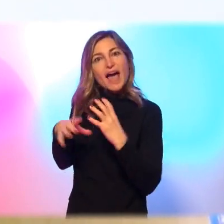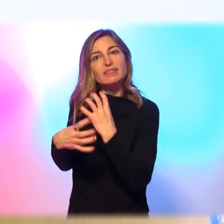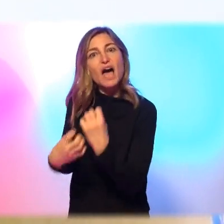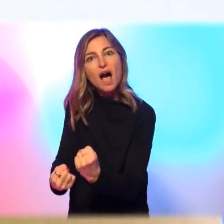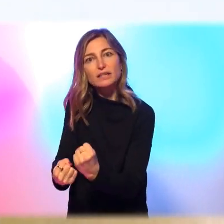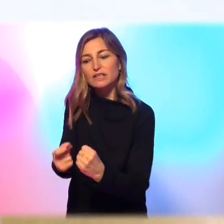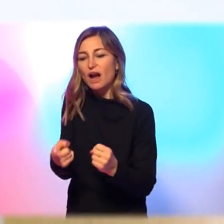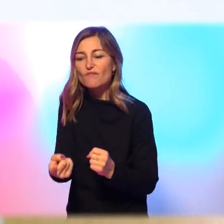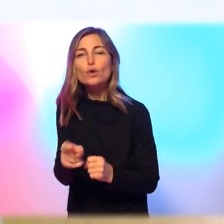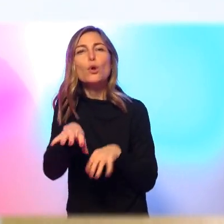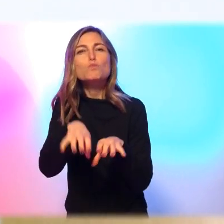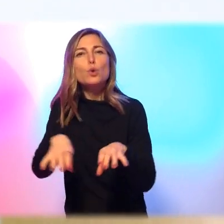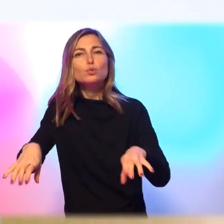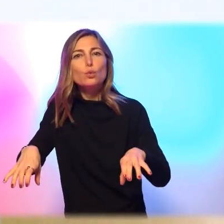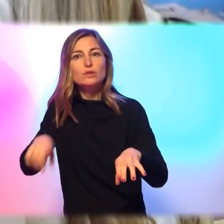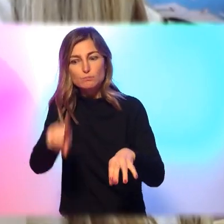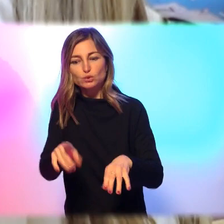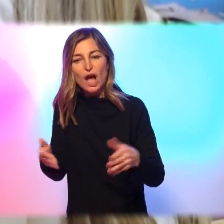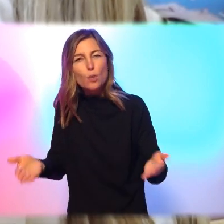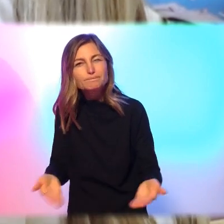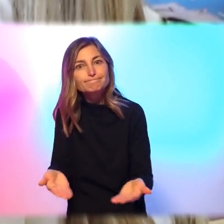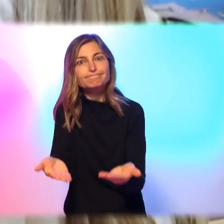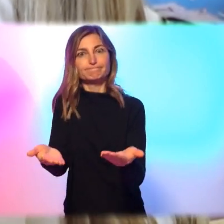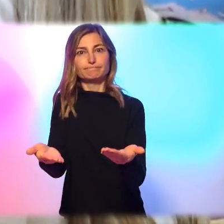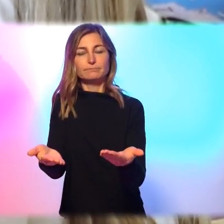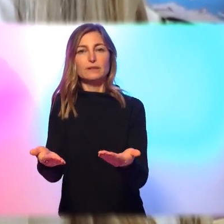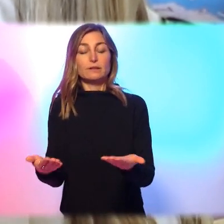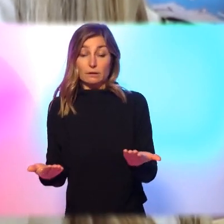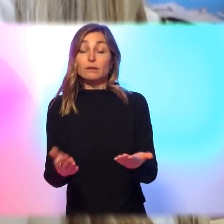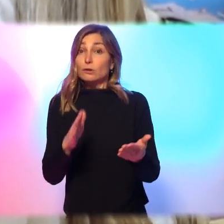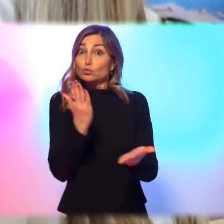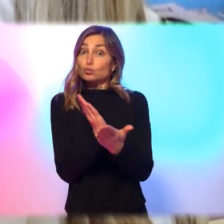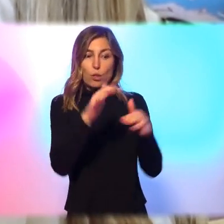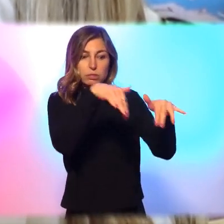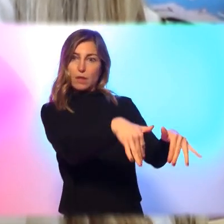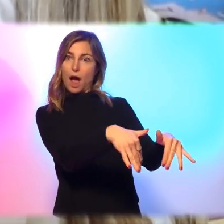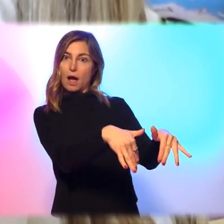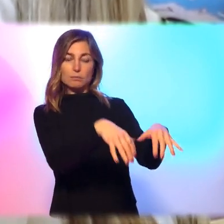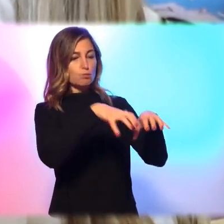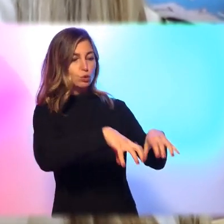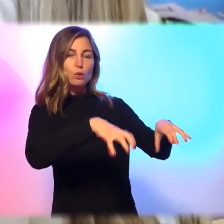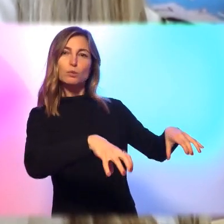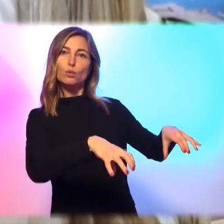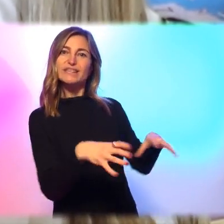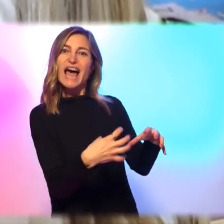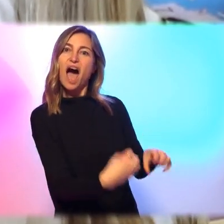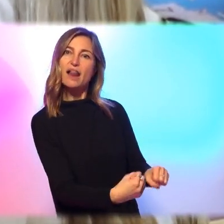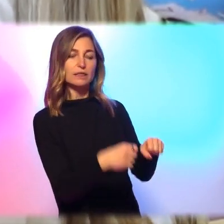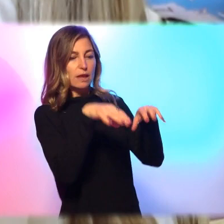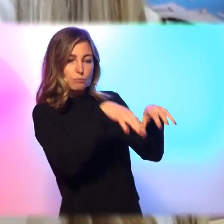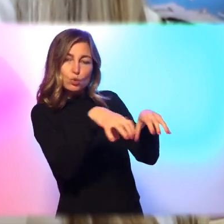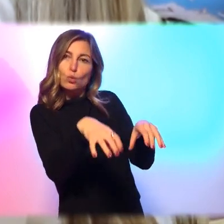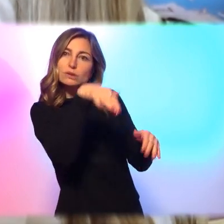die Wettbewerbsfähigkeit nachhaltiger Produkte befördern, die es ja durchaus schon gibt. Nur sind sie meistens teurer als